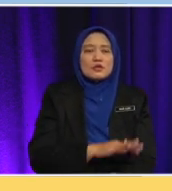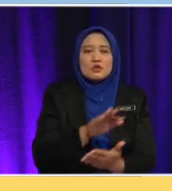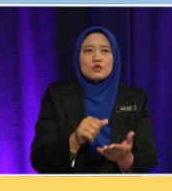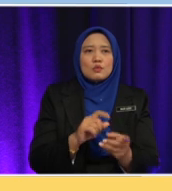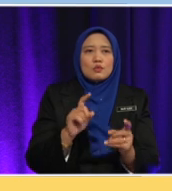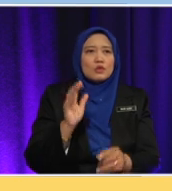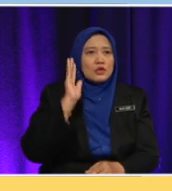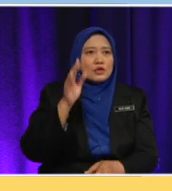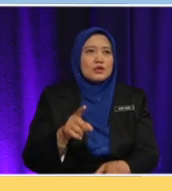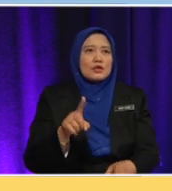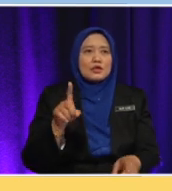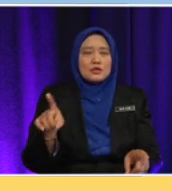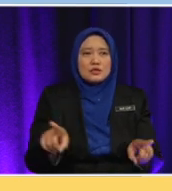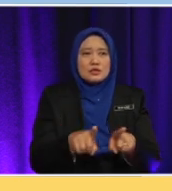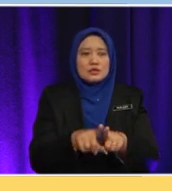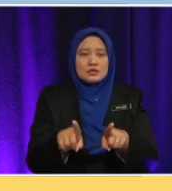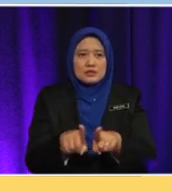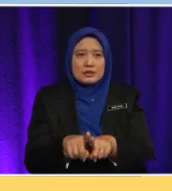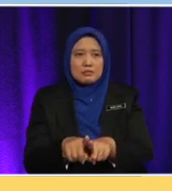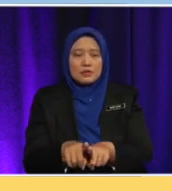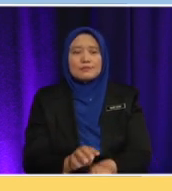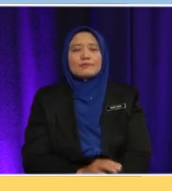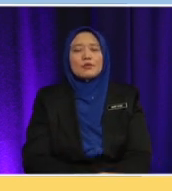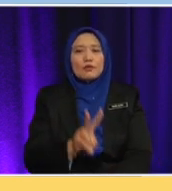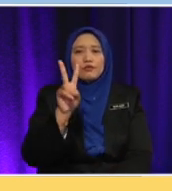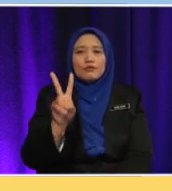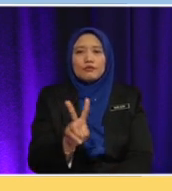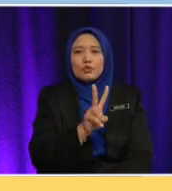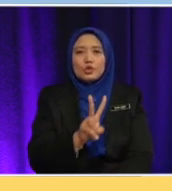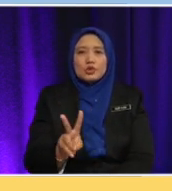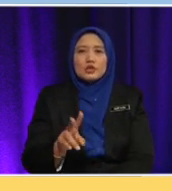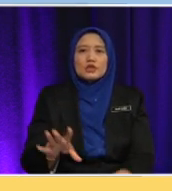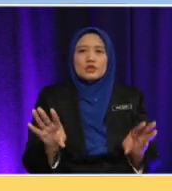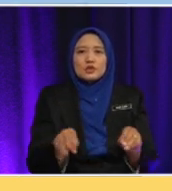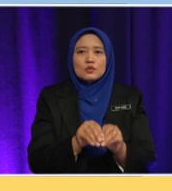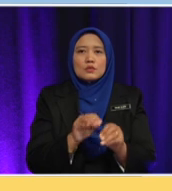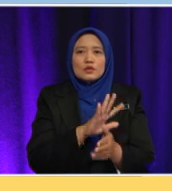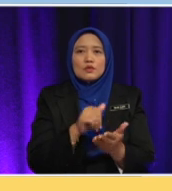akan sama dengan buatan jumlah buatan bakalan vs